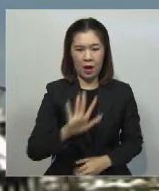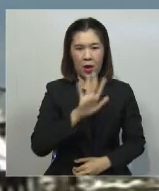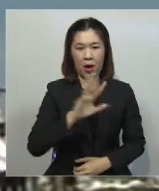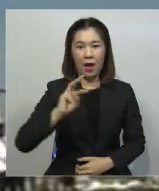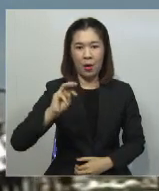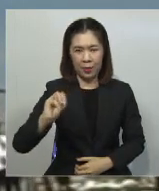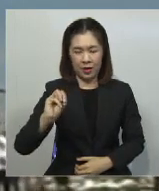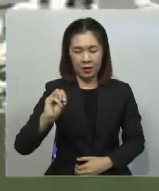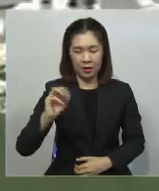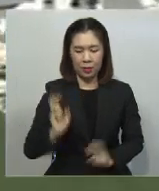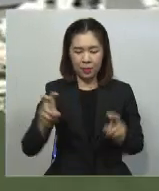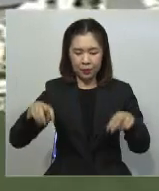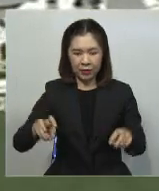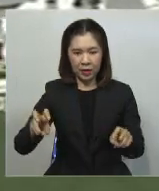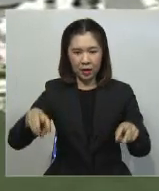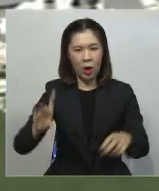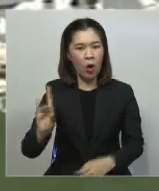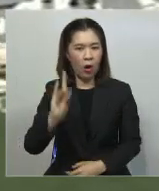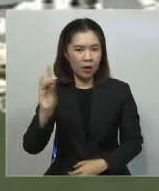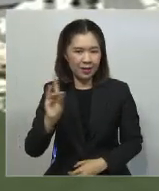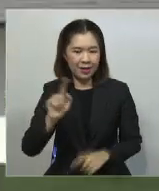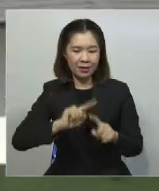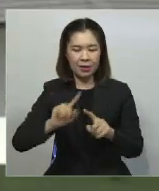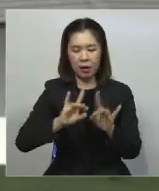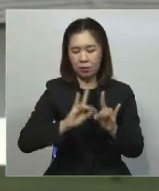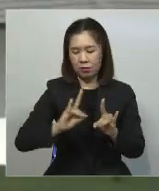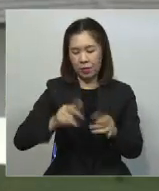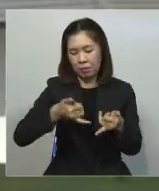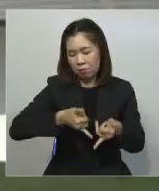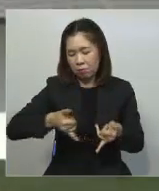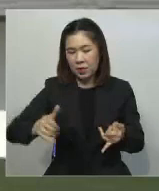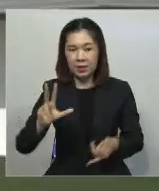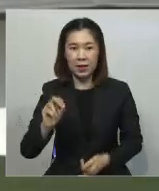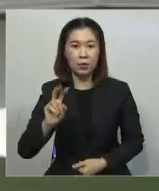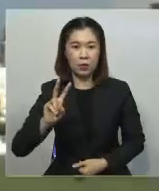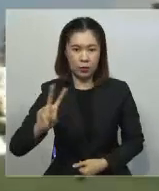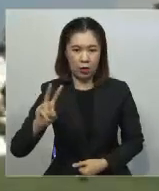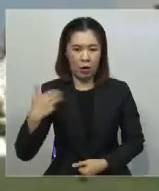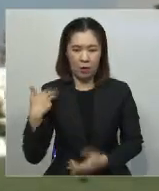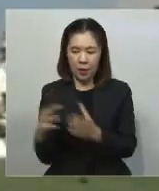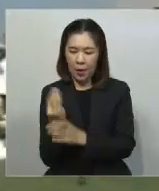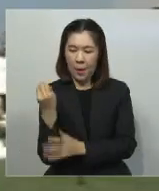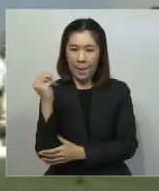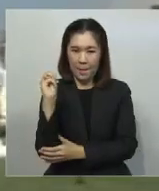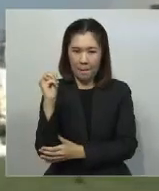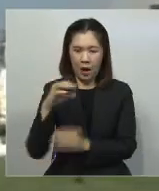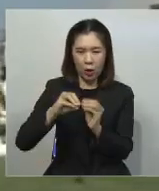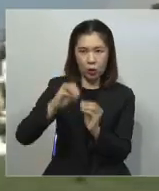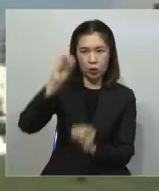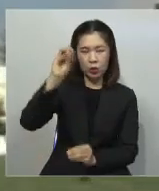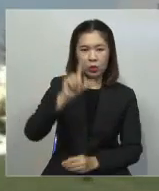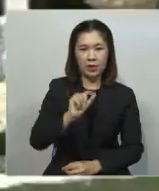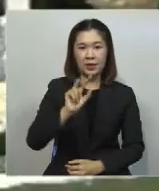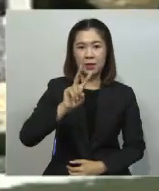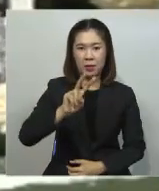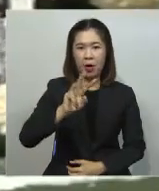ตนและรายล้อมด้วยสัตว์หิมพานต์32ตนส่วนโครงสร้างตัวนกจัดสร้างจากไม้เนื้อแข็งสูง22เมตร60เซน